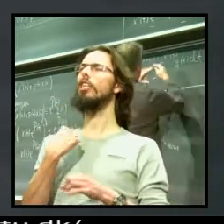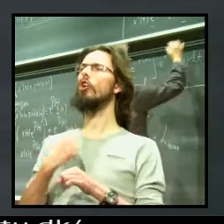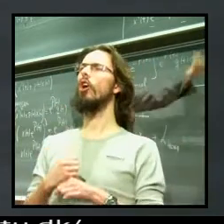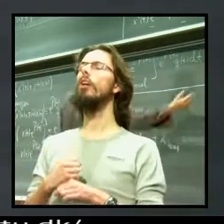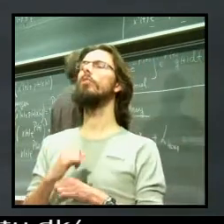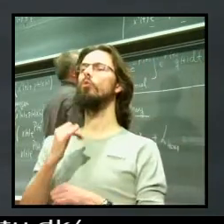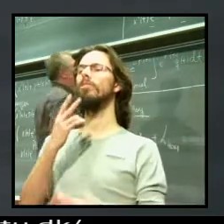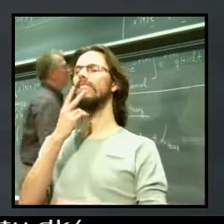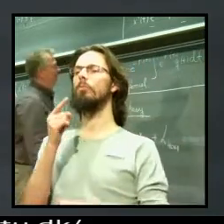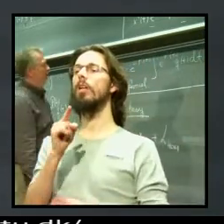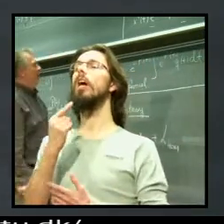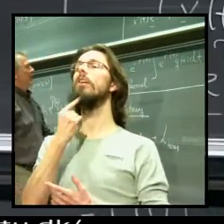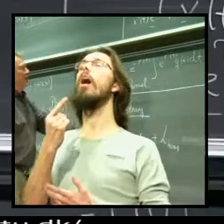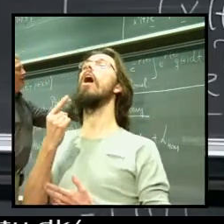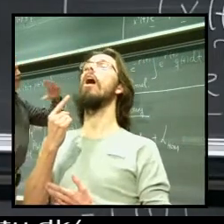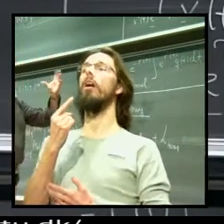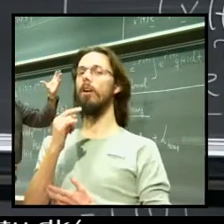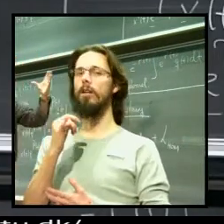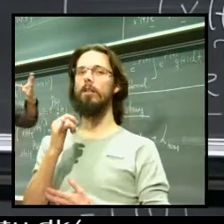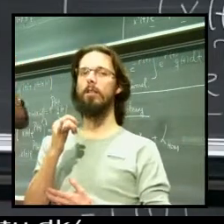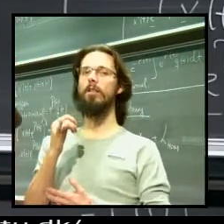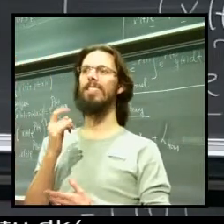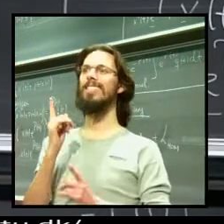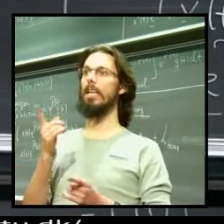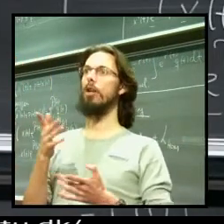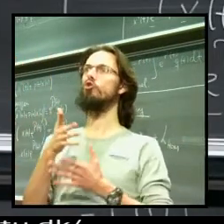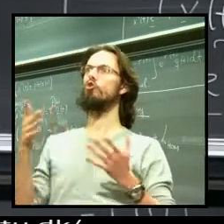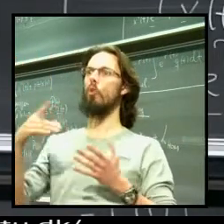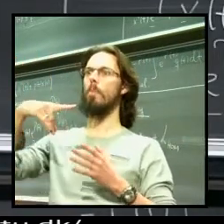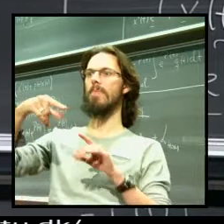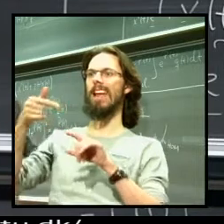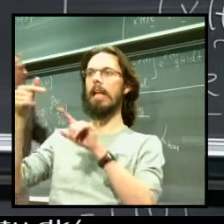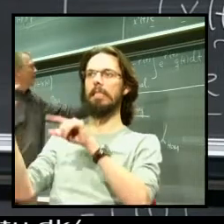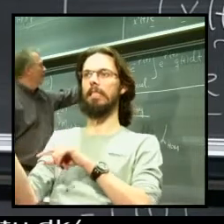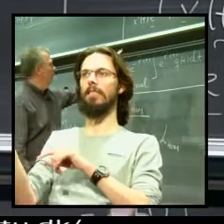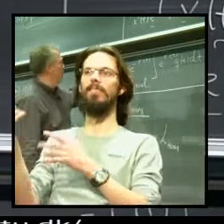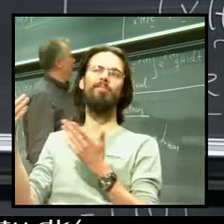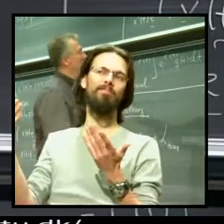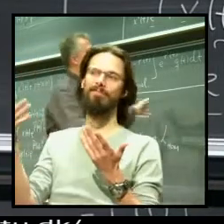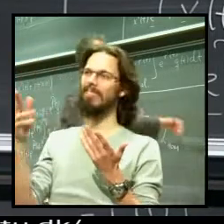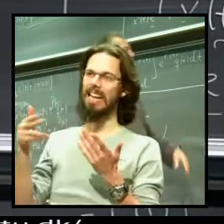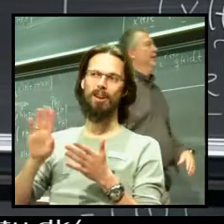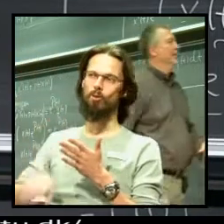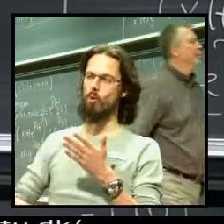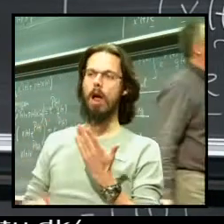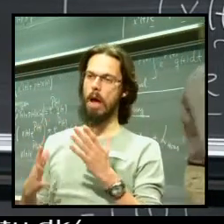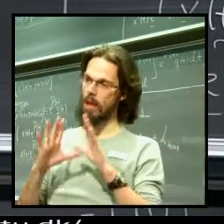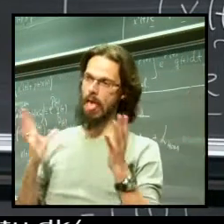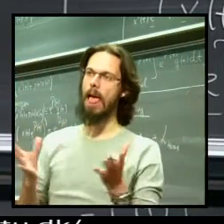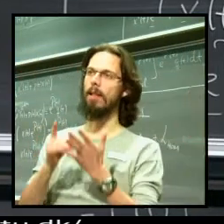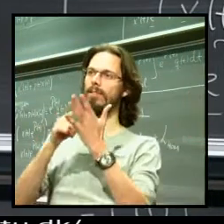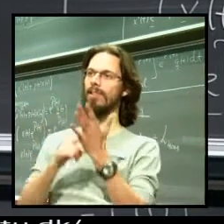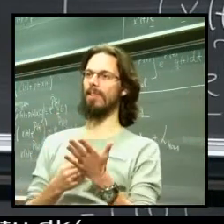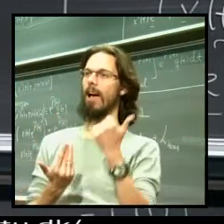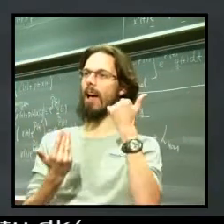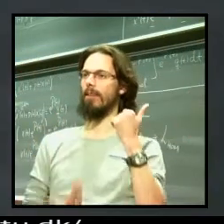så kigger jeg på det her og siger, nå ja, jeg skal have store PRT. Ingen vej udenom. Den optræder alle steder her.